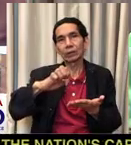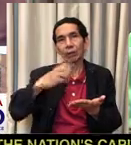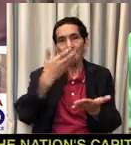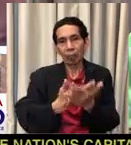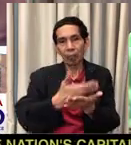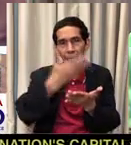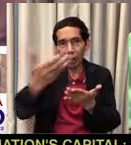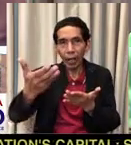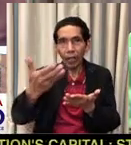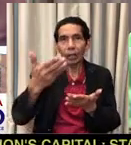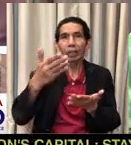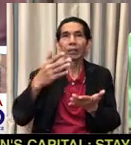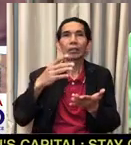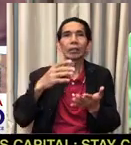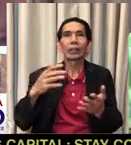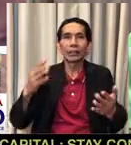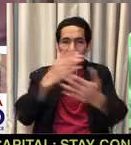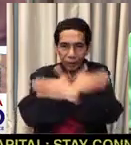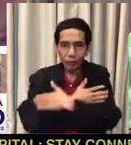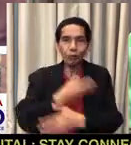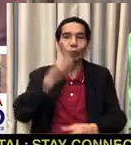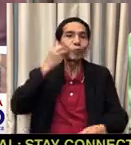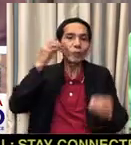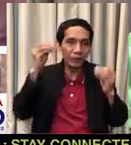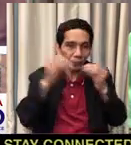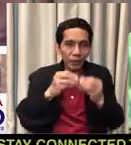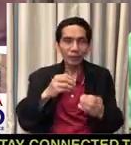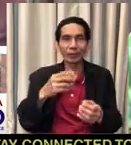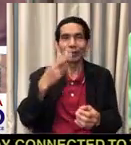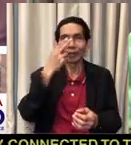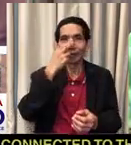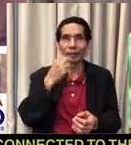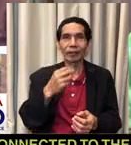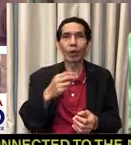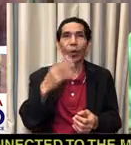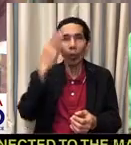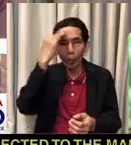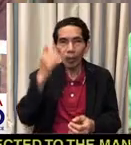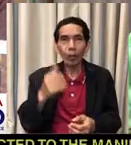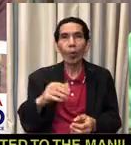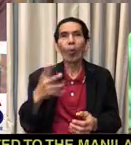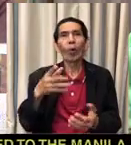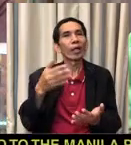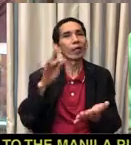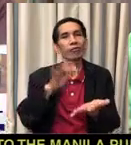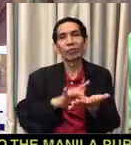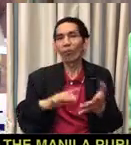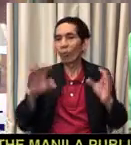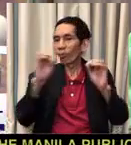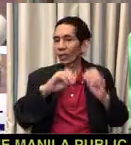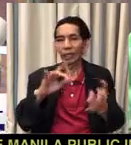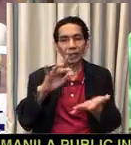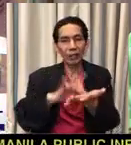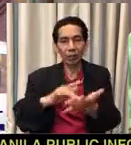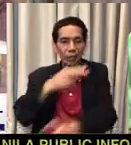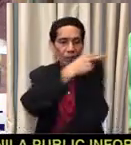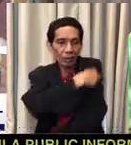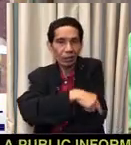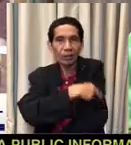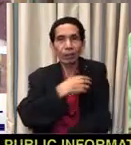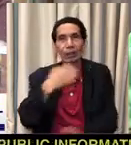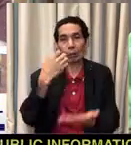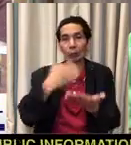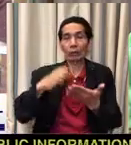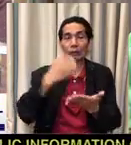binibili yan, Togmolodon, Yakapsul, Kispirin. Kasi alang gamot eh, yung ospital. So, totosgas